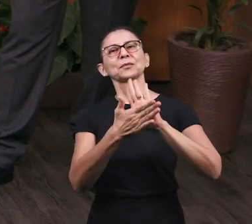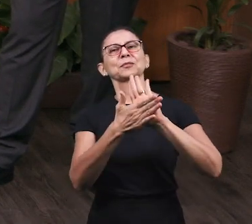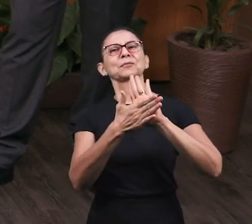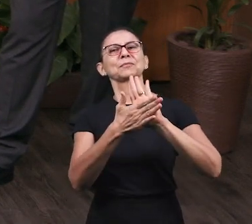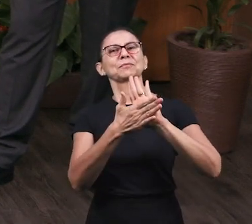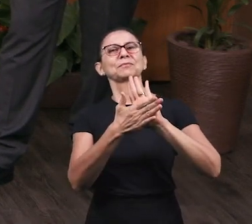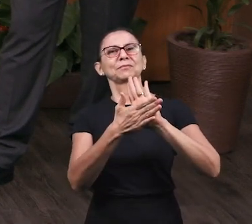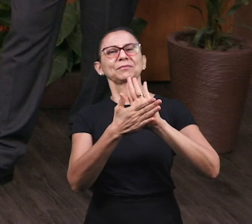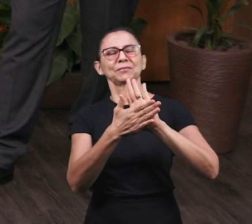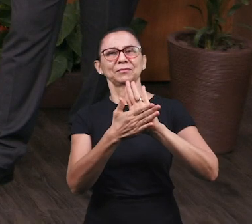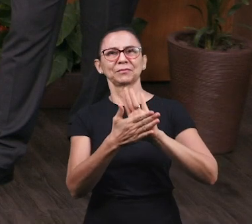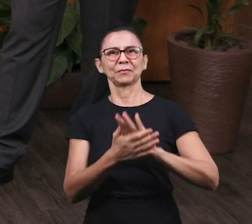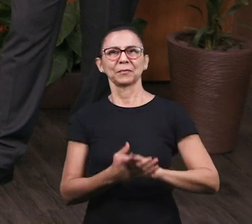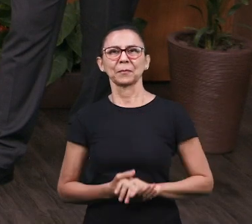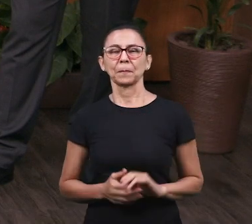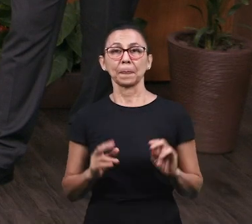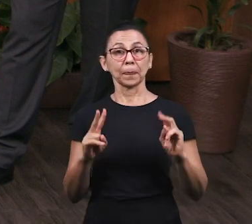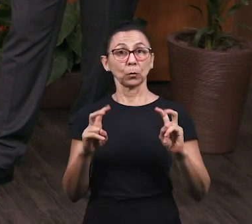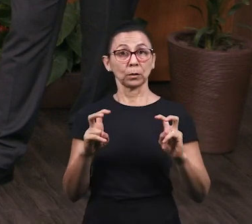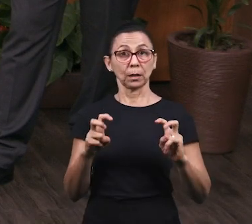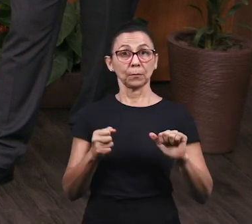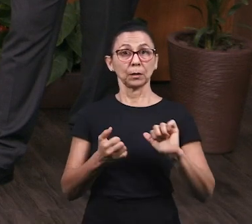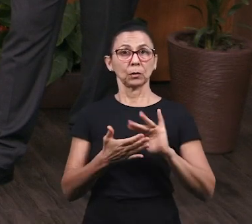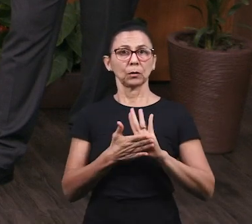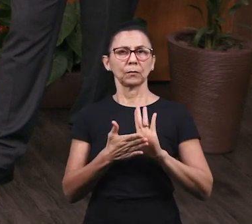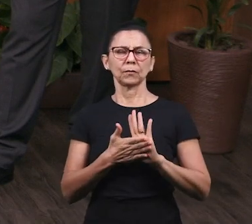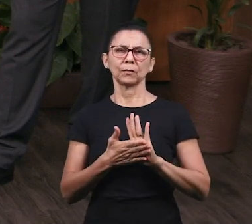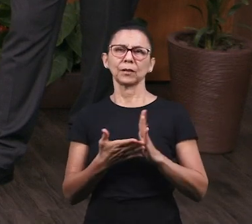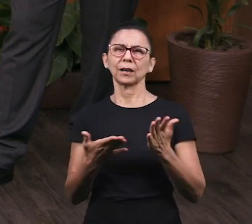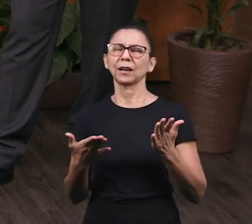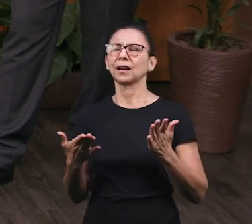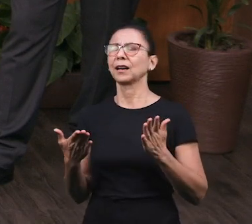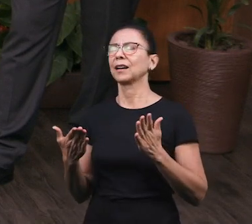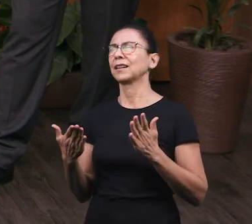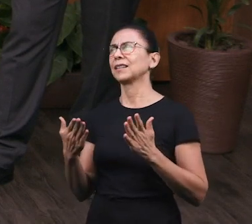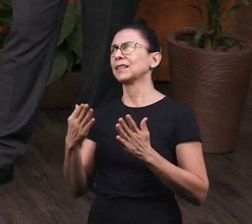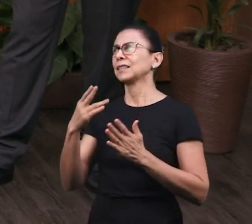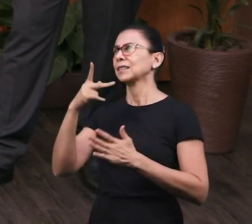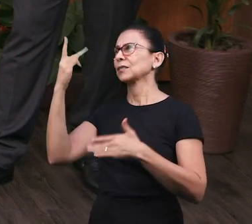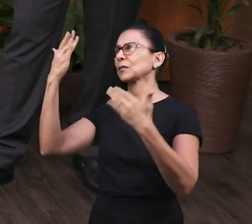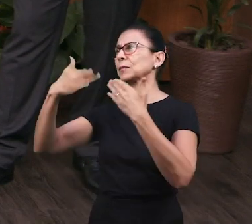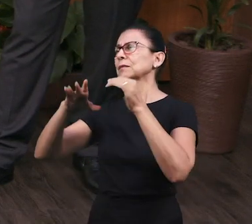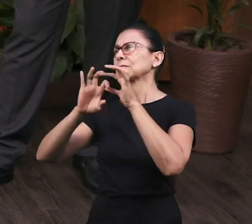La thématique de cette louange, le titre c'est « Laisse-moi pleurer à tes pieds ».